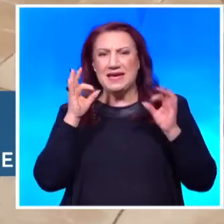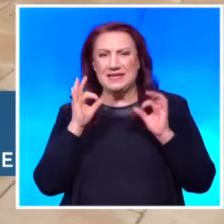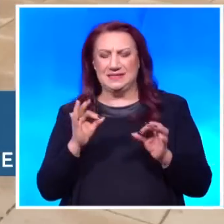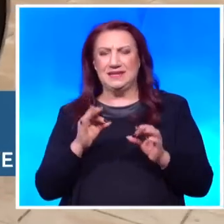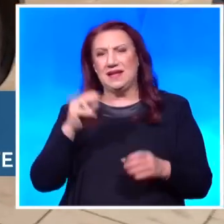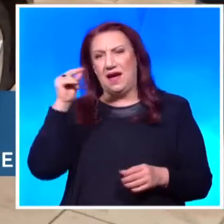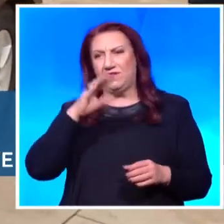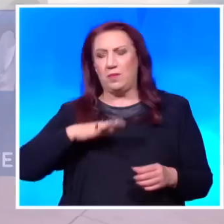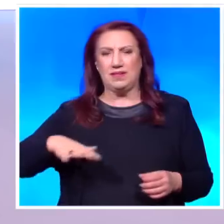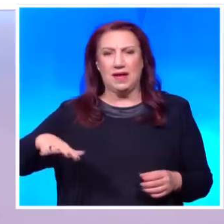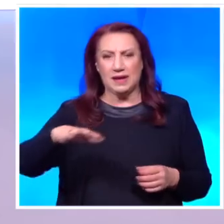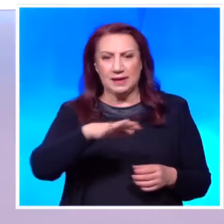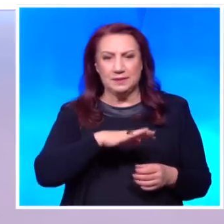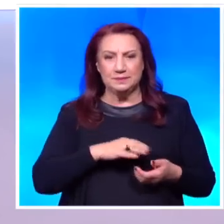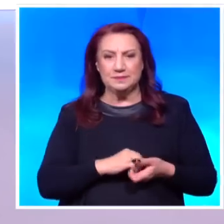отечество.